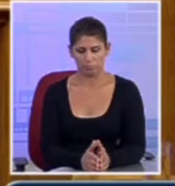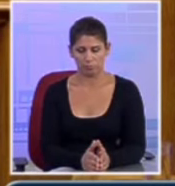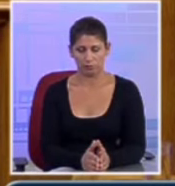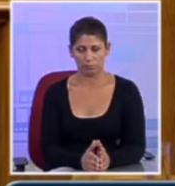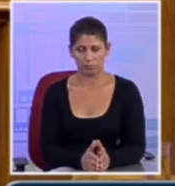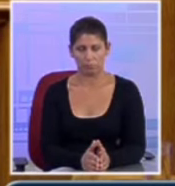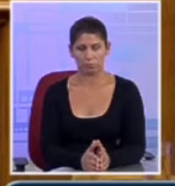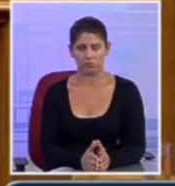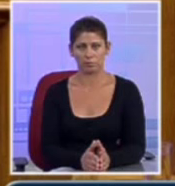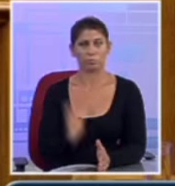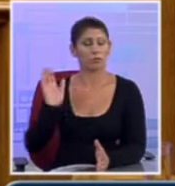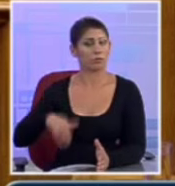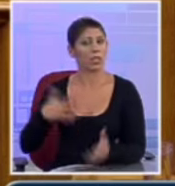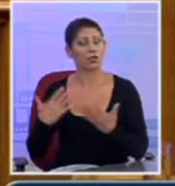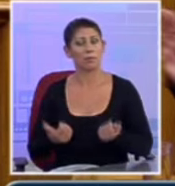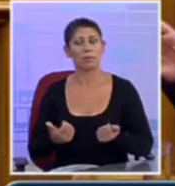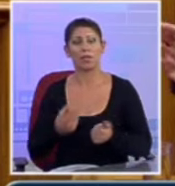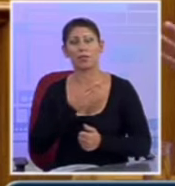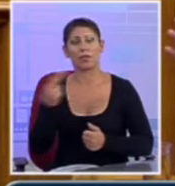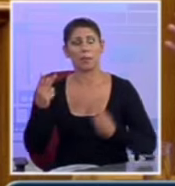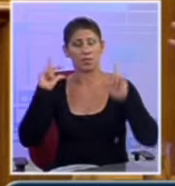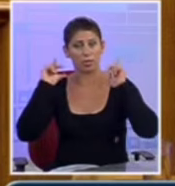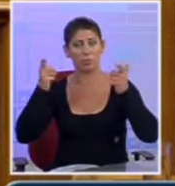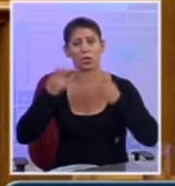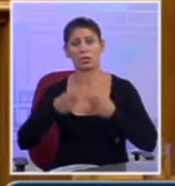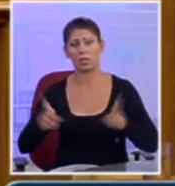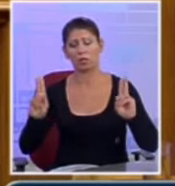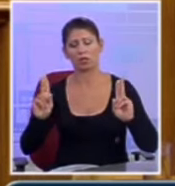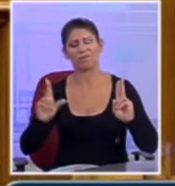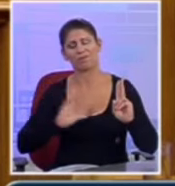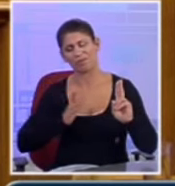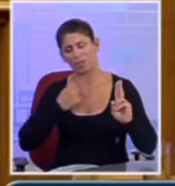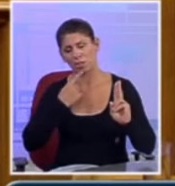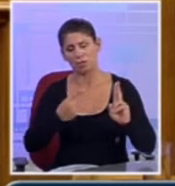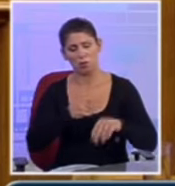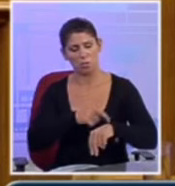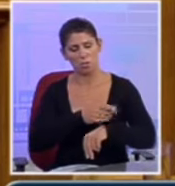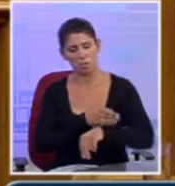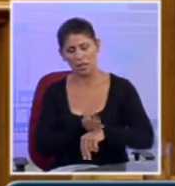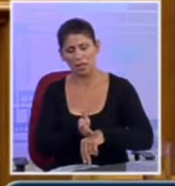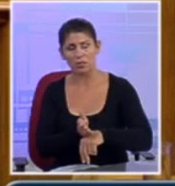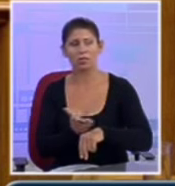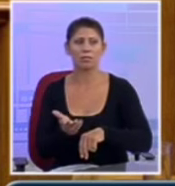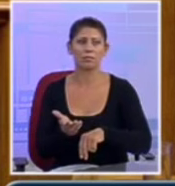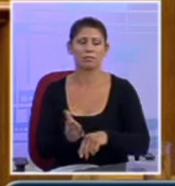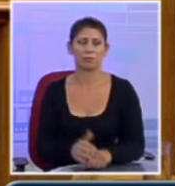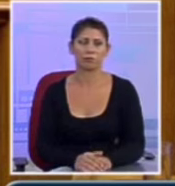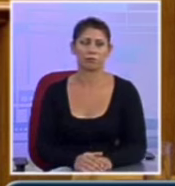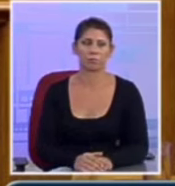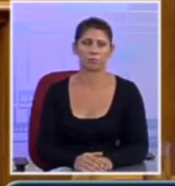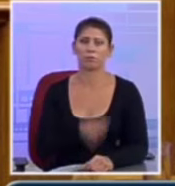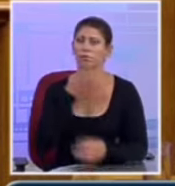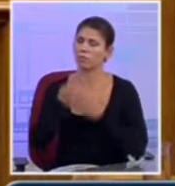Τέλος, υπάρχει το θέμα των δημοκρατικών ελευθεριών. Δεν θέλω να αναφερθώ σε αυτό, η ώρα πέρασε. αναφέρθηκαν